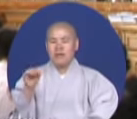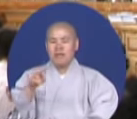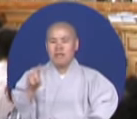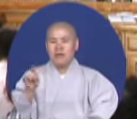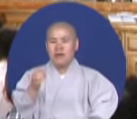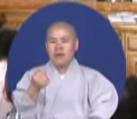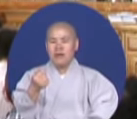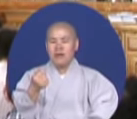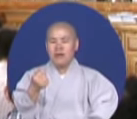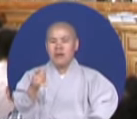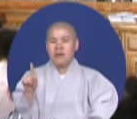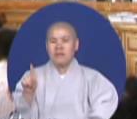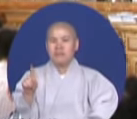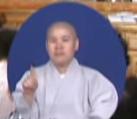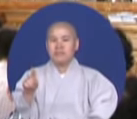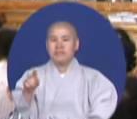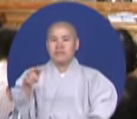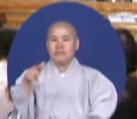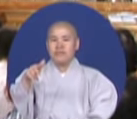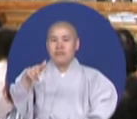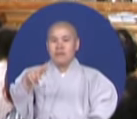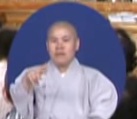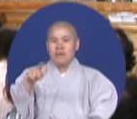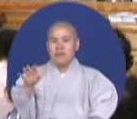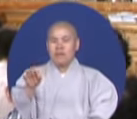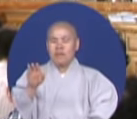난다바리 사바하